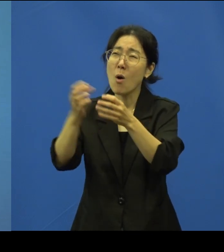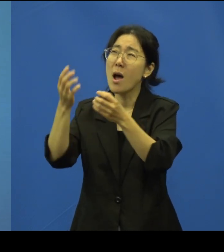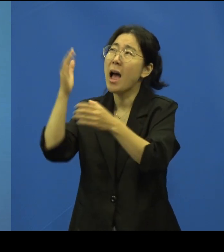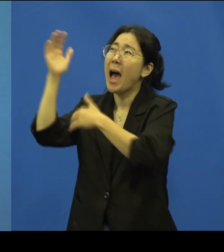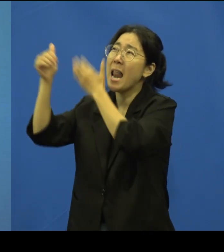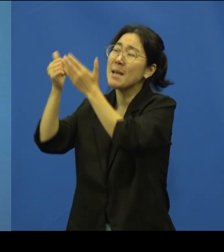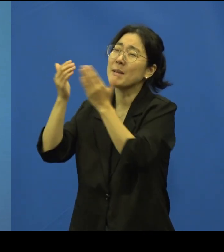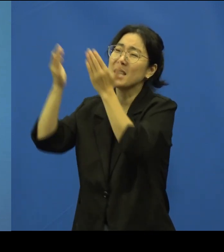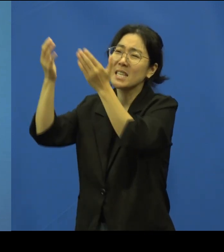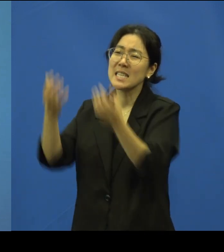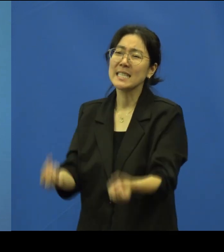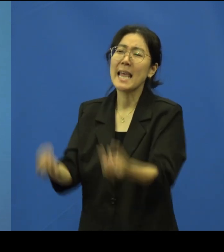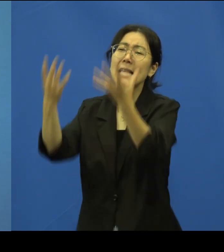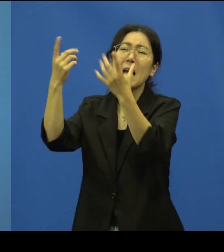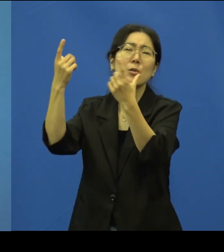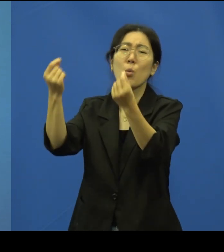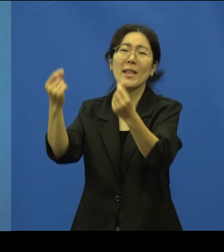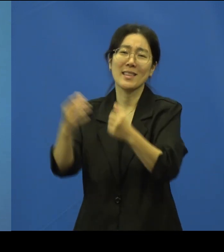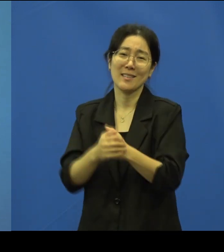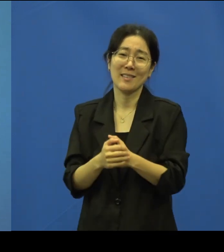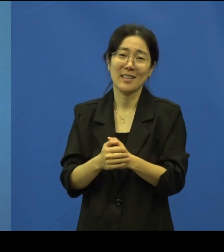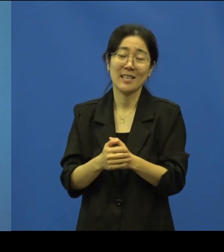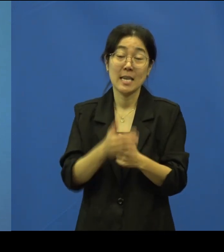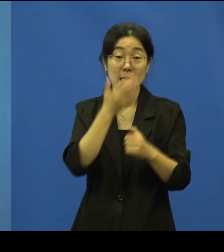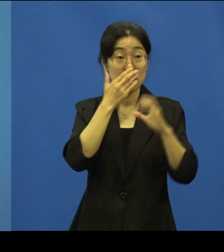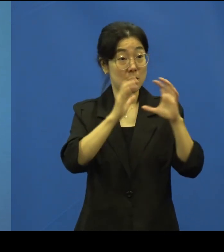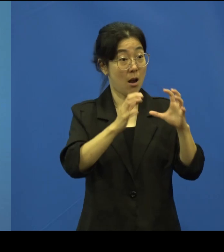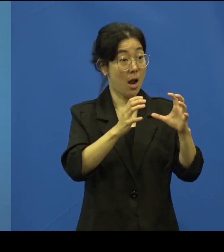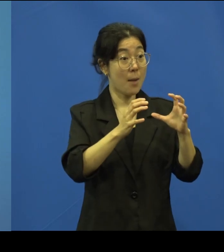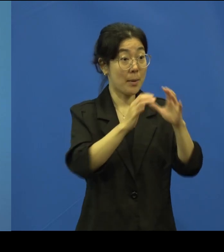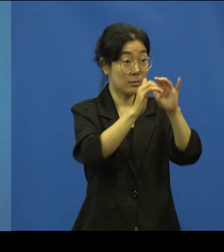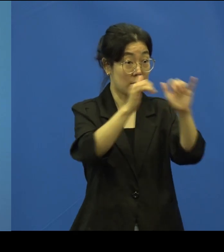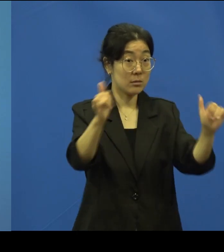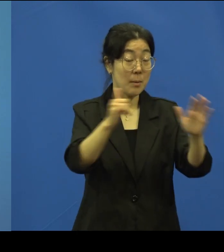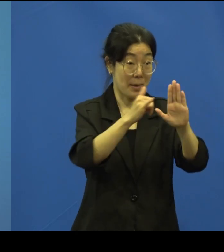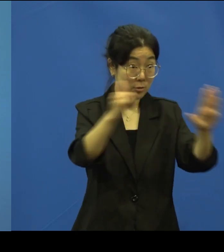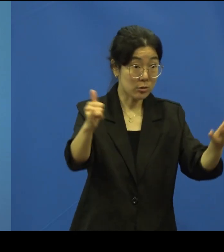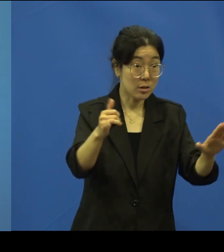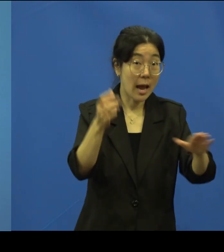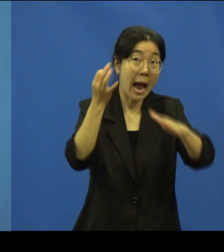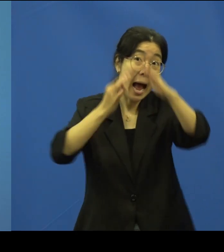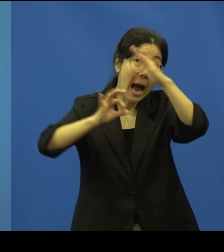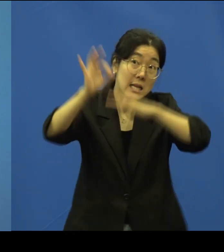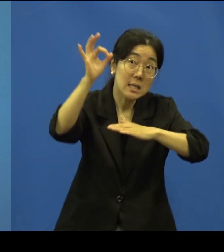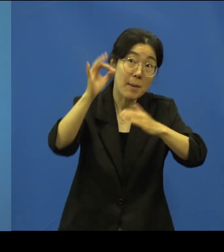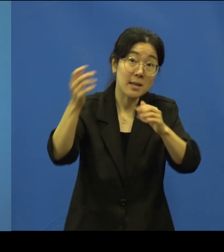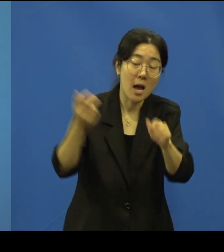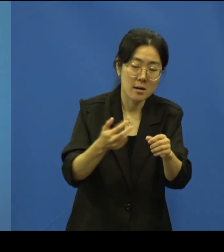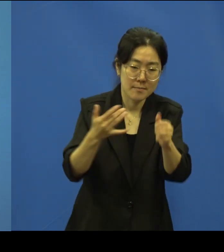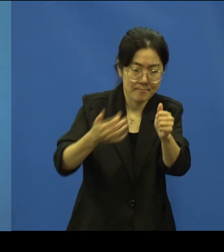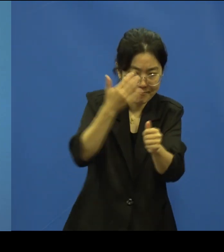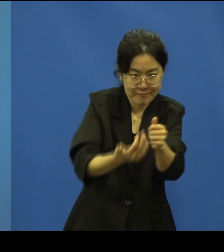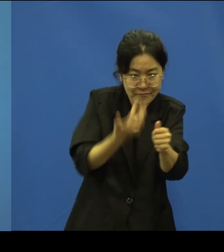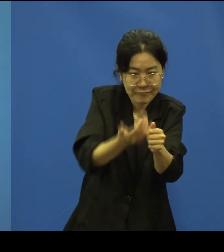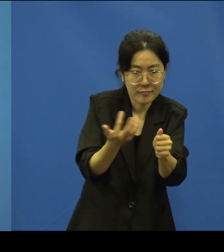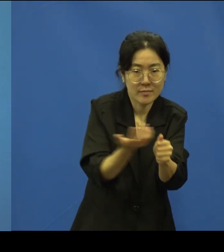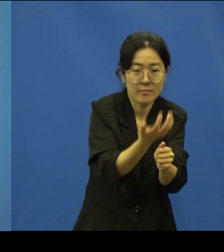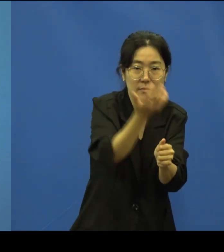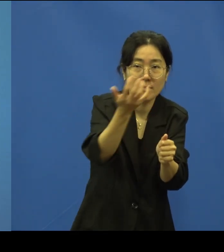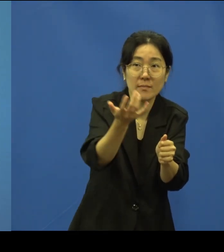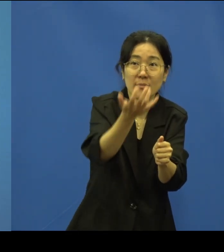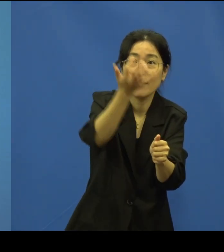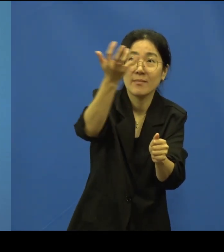해달라고 그렇게 기도하고 있습니다. 여러분, 이스라엘 백성들은 아침에 분향 제사를 드리죠. 그때에